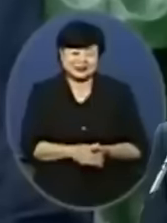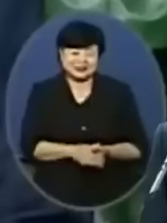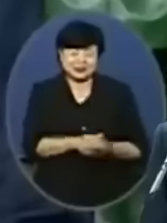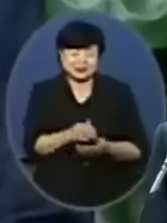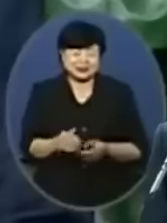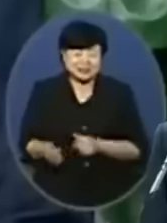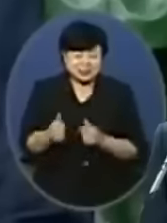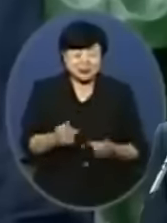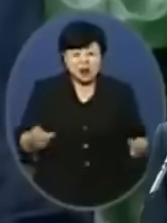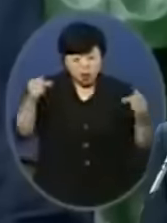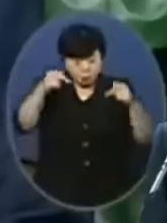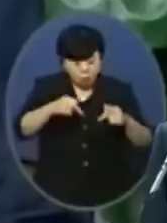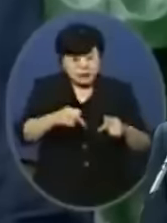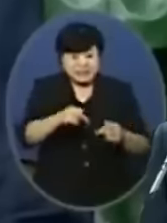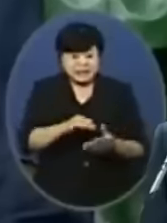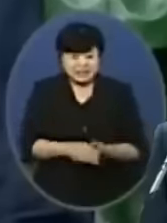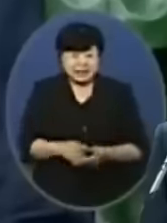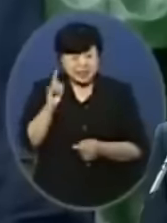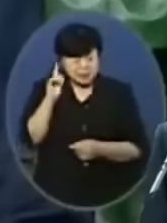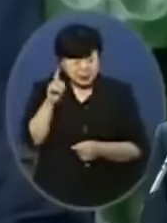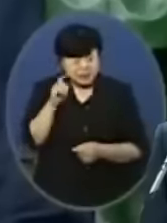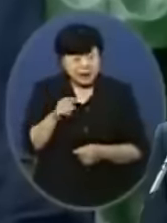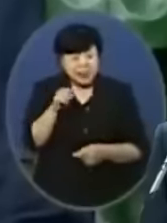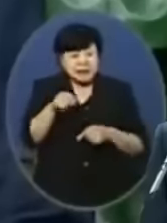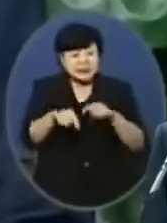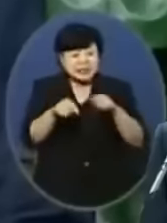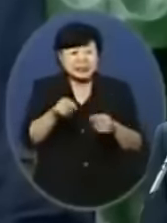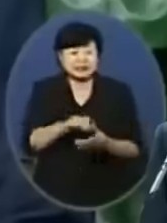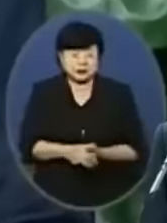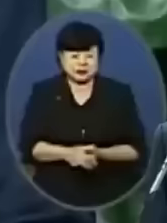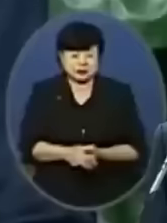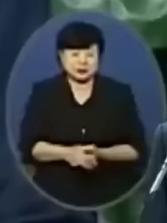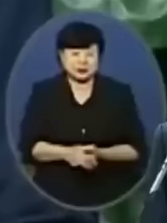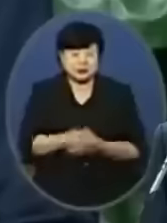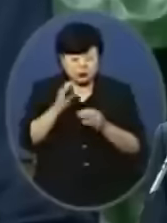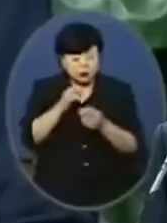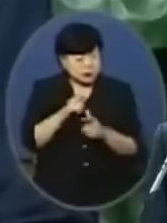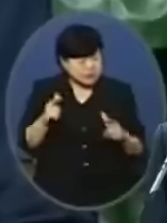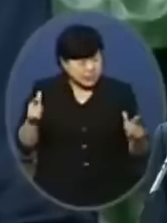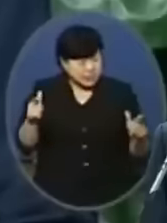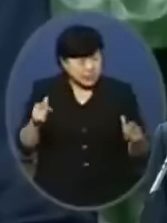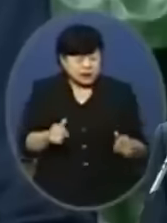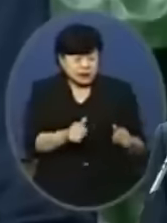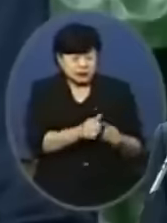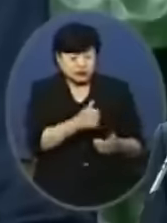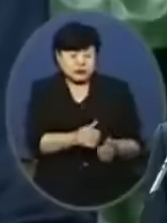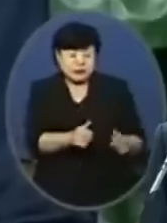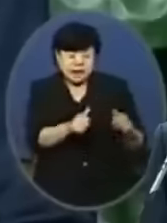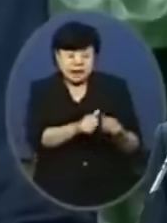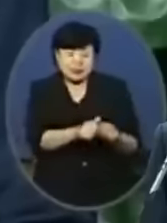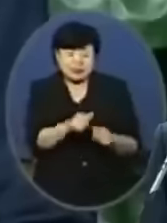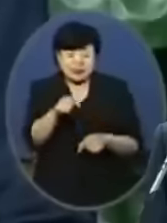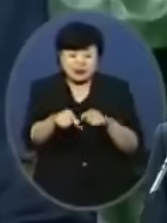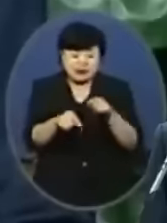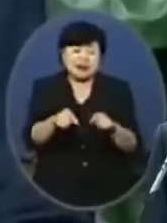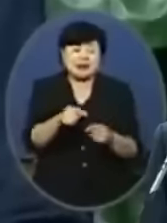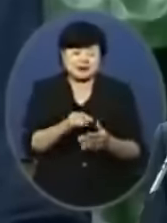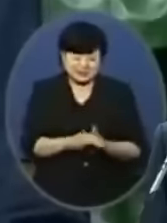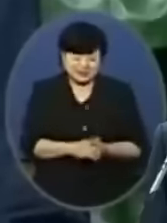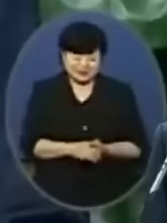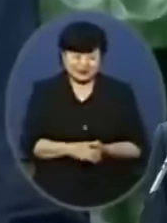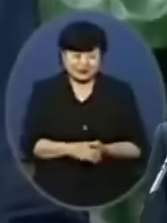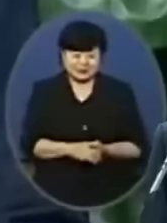우리는 사망의 엄심한 골짜기를 매일매일 지나가지만 매일매일 눈은 안 보이나 내 곁에 주님이 같이 걸어가시는